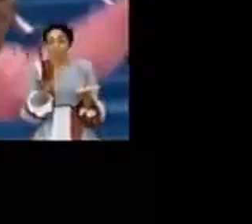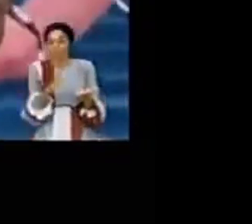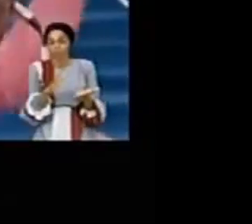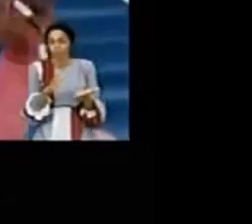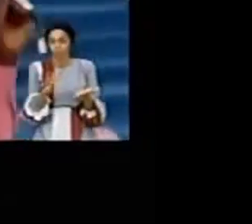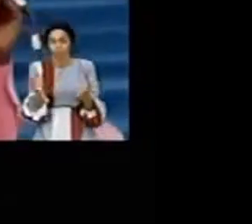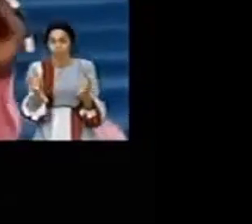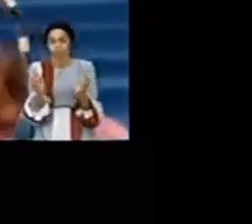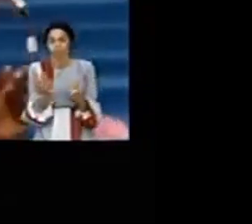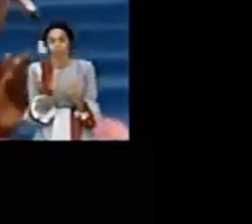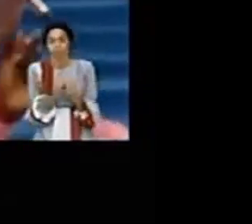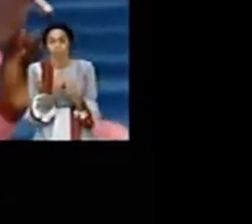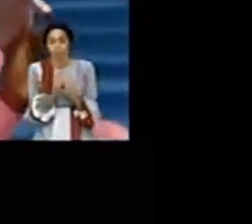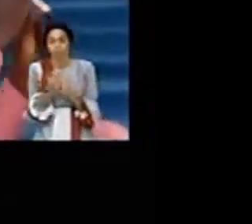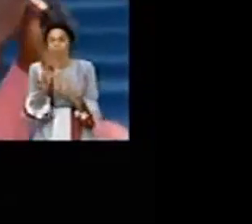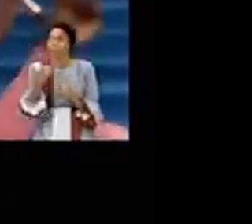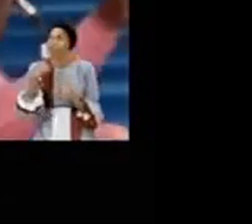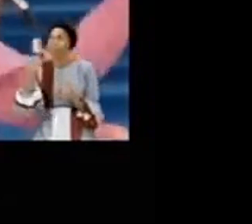oui oui